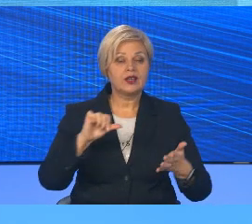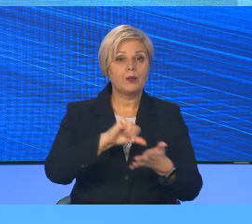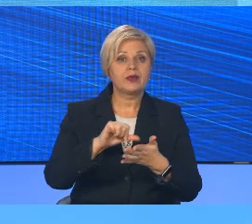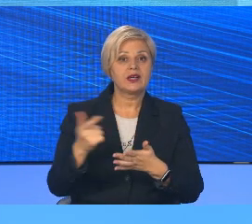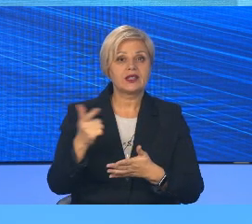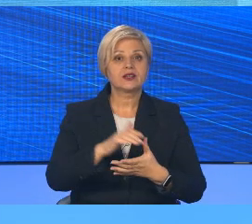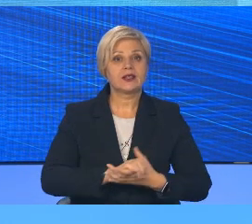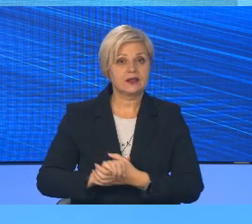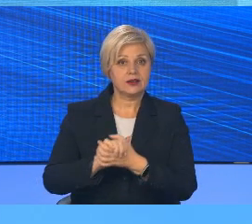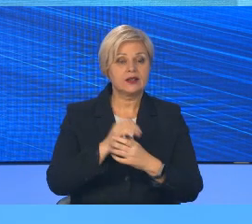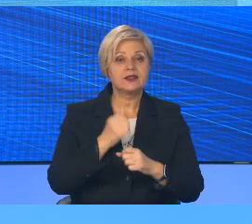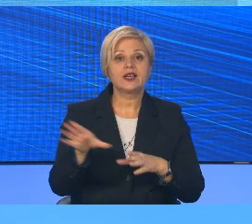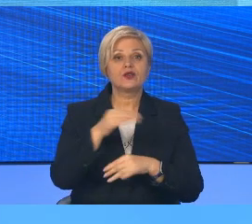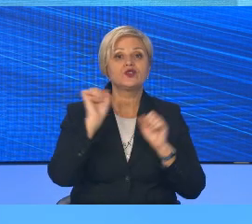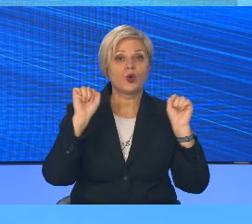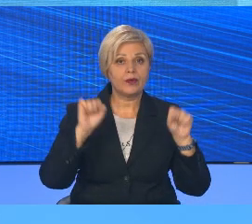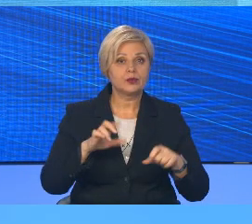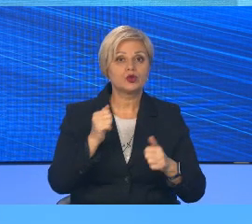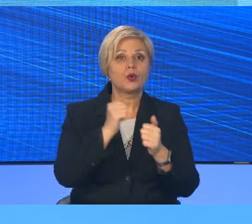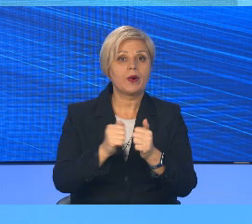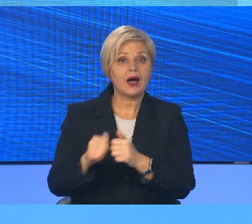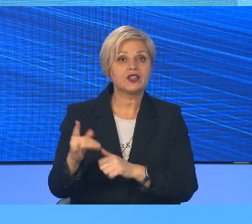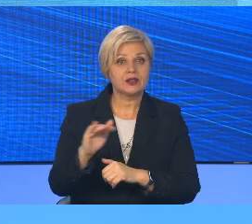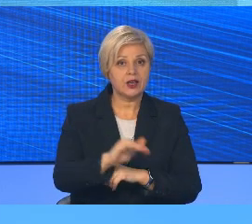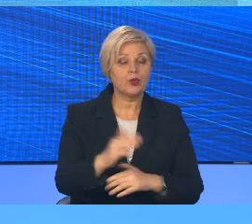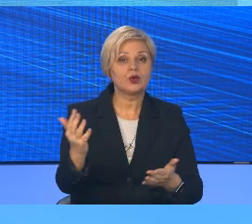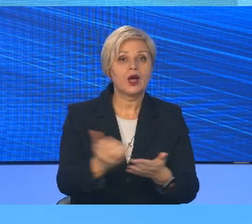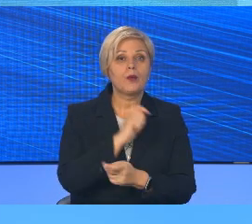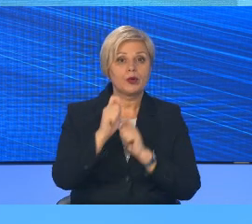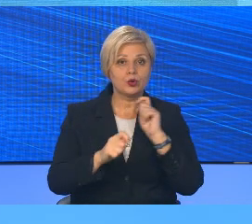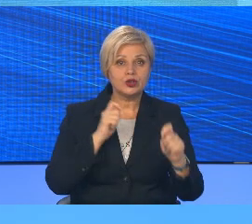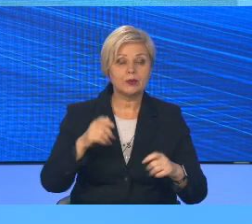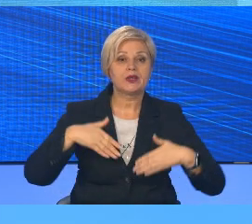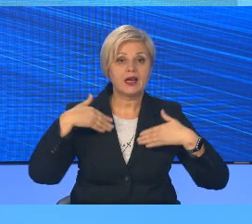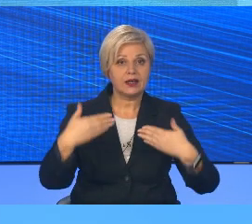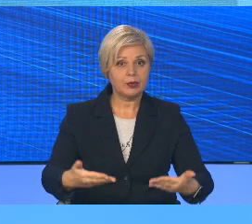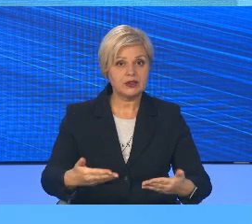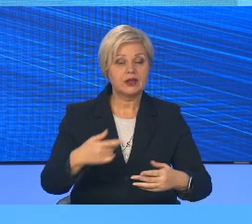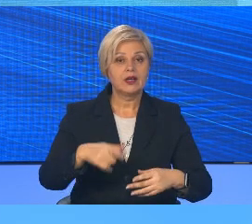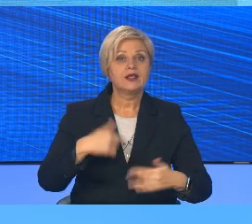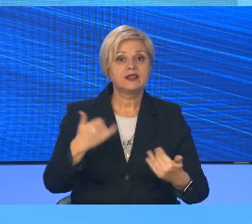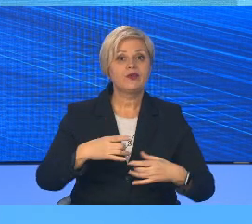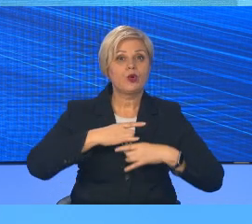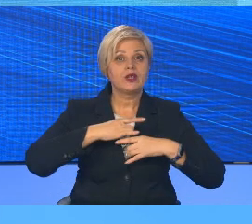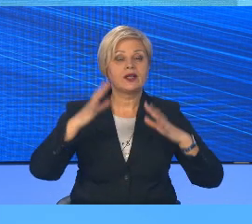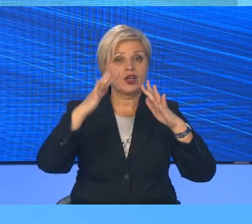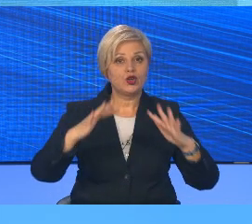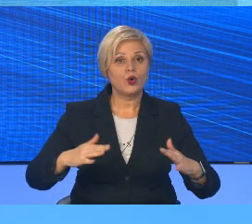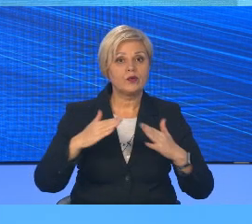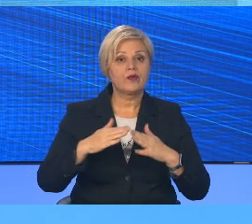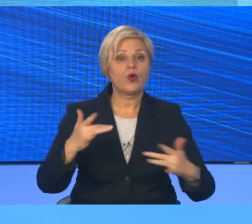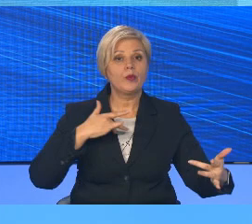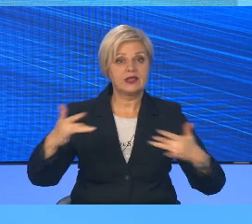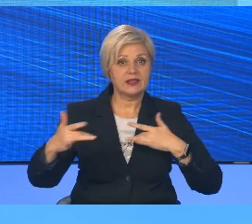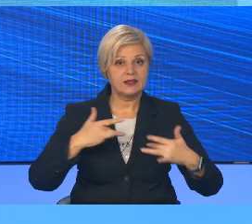громадских объединений робят все махчимое, как каждое дитя отримало подарунки и веншаванне. Сегодня на урочистую елку у Гомельский